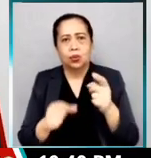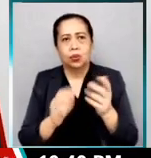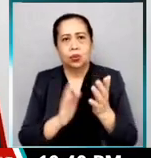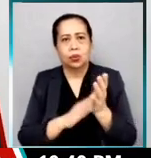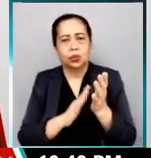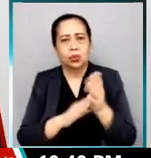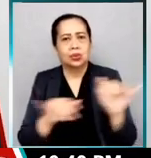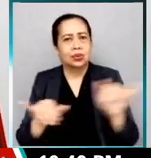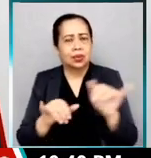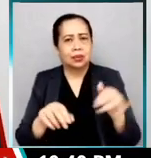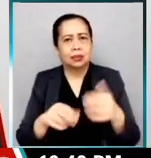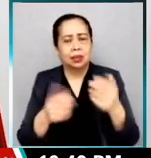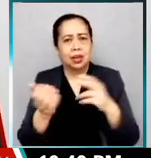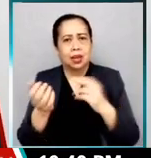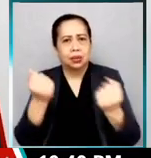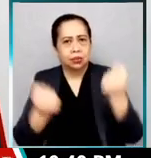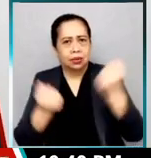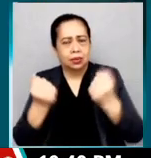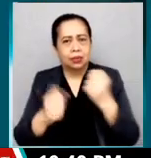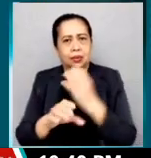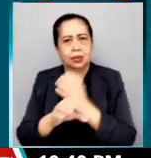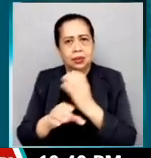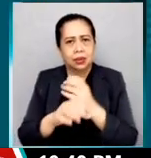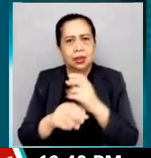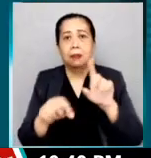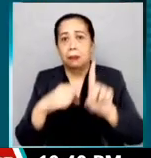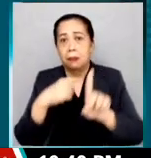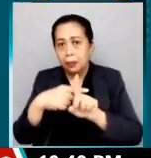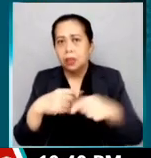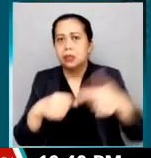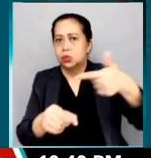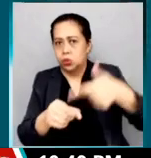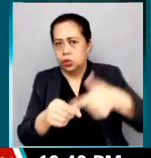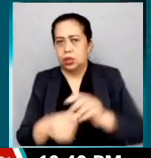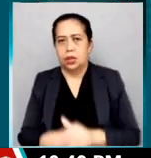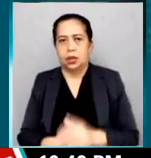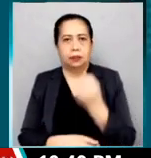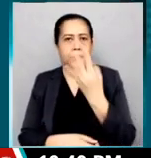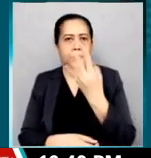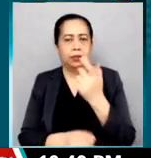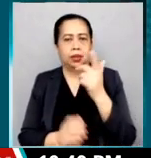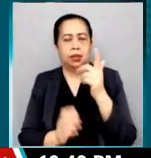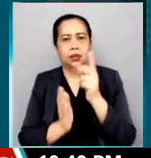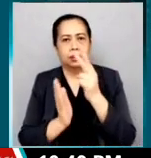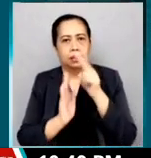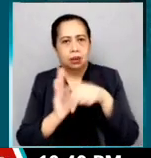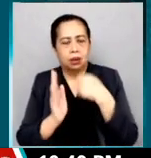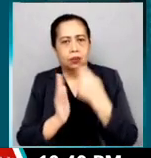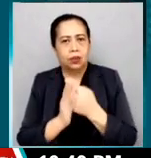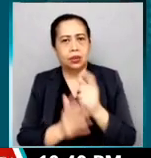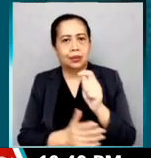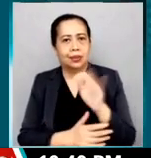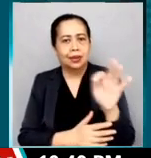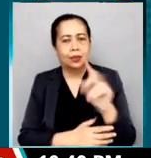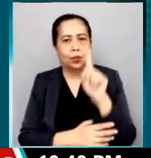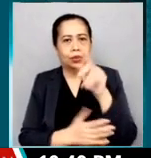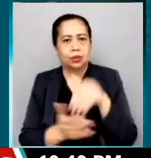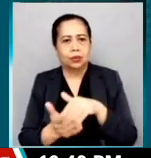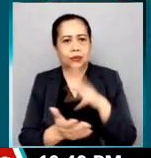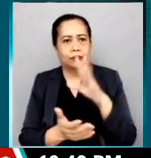rin at mas lalong-lalo na po yung gasolina. Ang 15 hours na theoretical course ay may tuition fee na 1,500